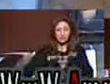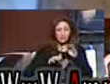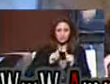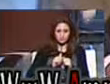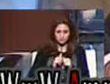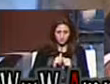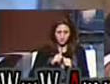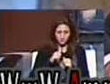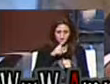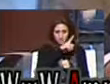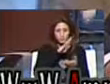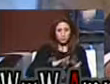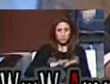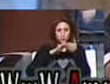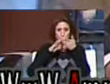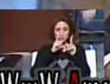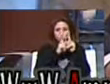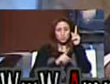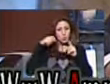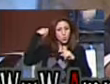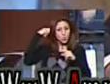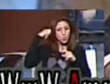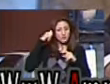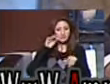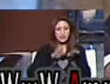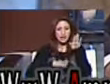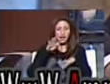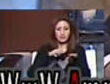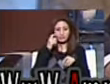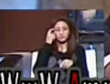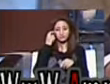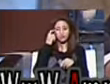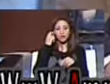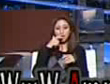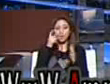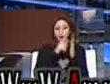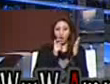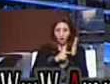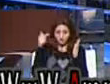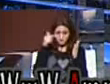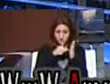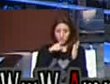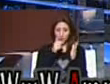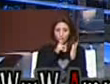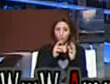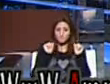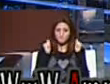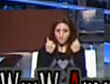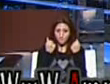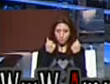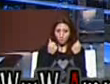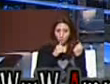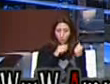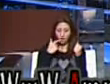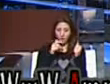مساء الخير يا فندم، أهلا وسهلا. هل هناك أي قانون يجرم إضراب القضاء أو وكلاء النيابة؟ لا، احنا مش بنتكلم على